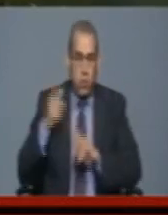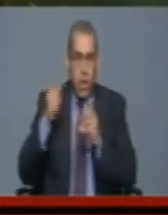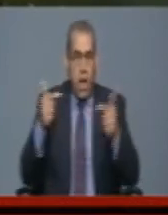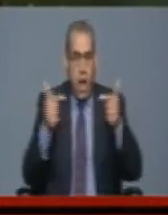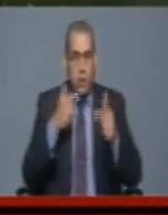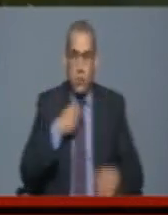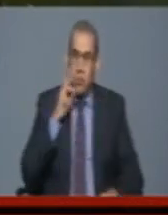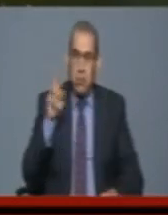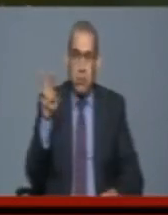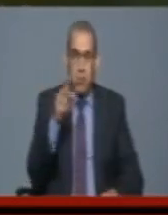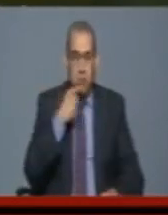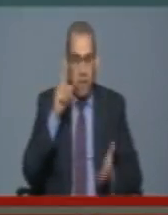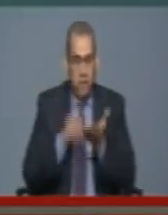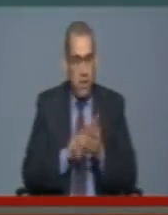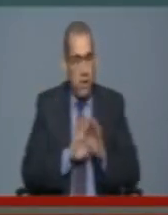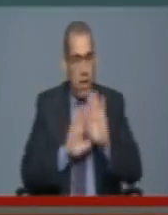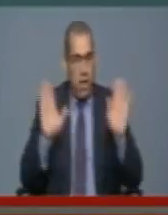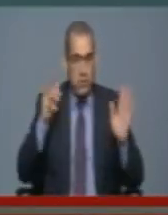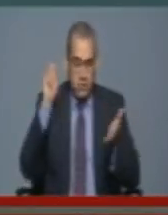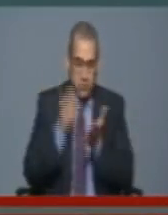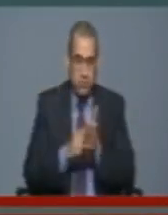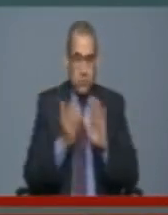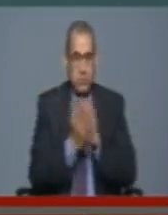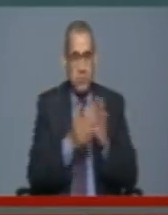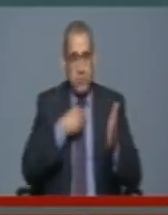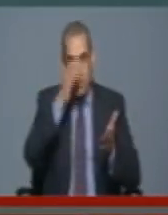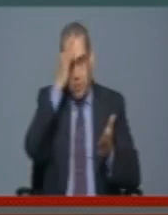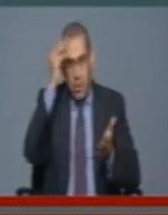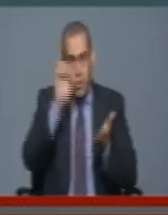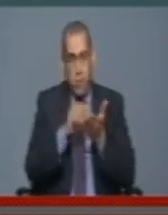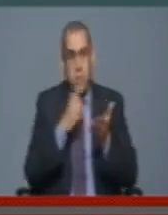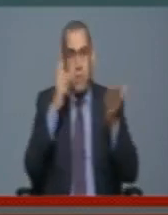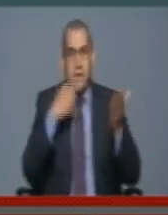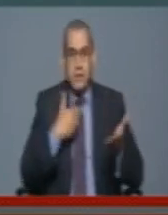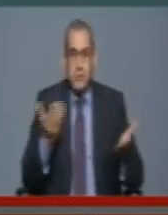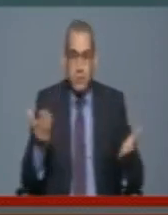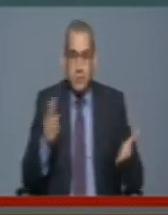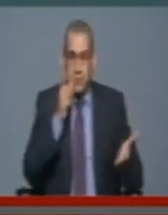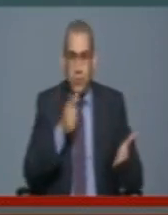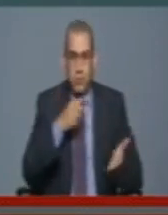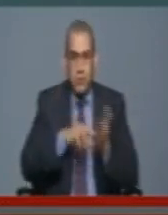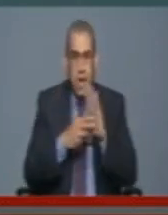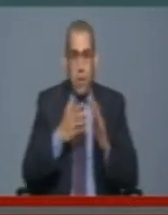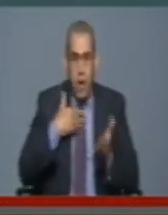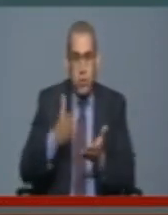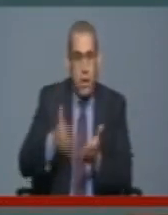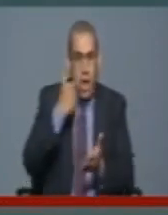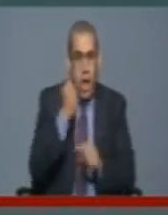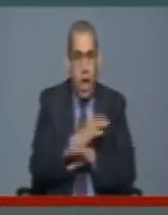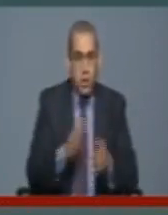روتين مفروض علينا، بس لأنه بنطالب بحقنا بيحاولوا يهجرونا من أرضنا كل